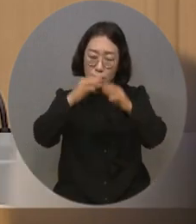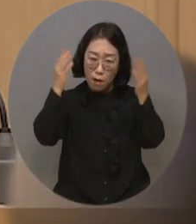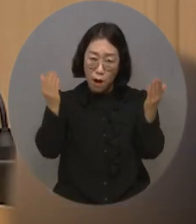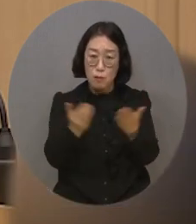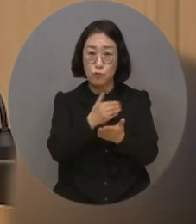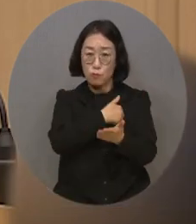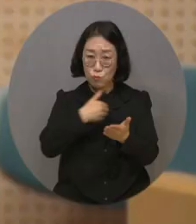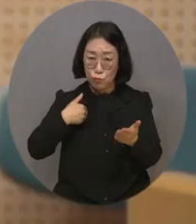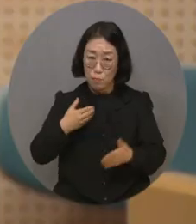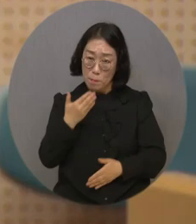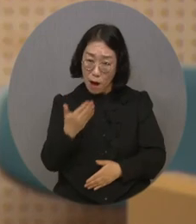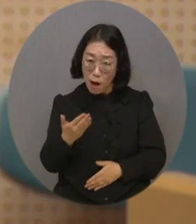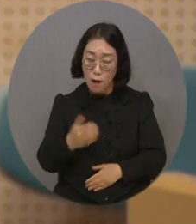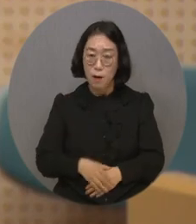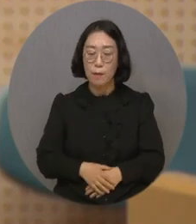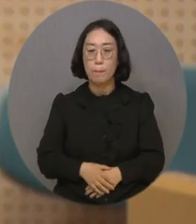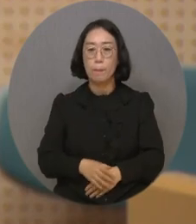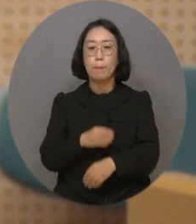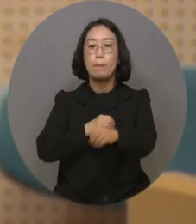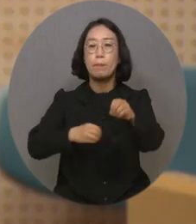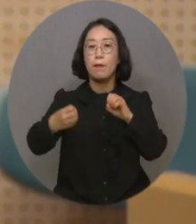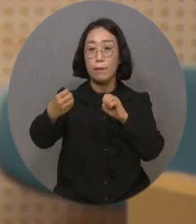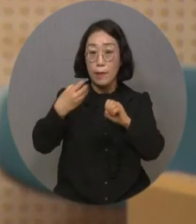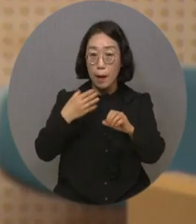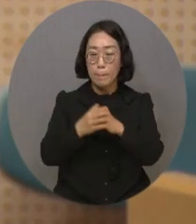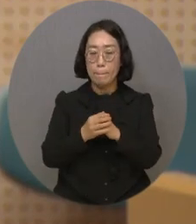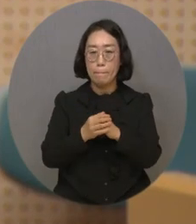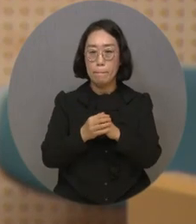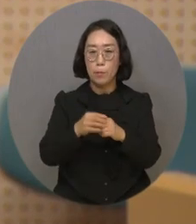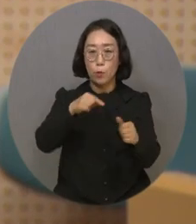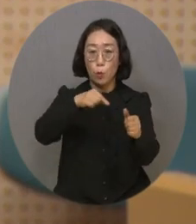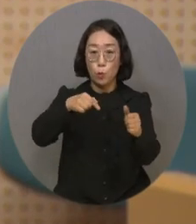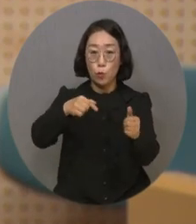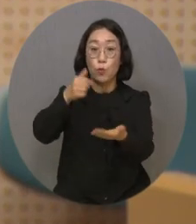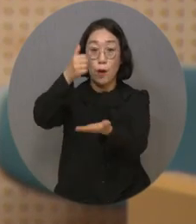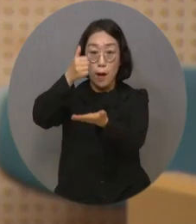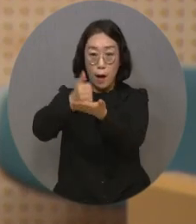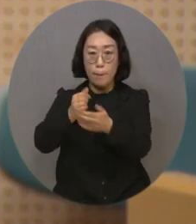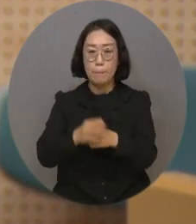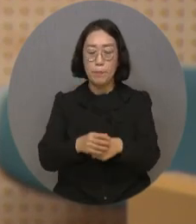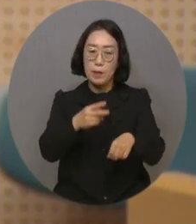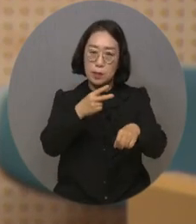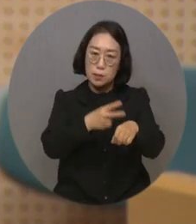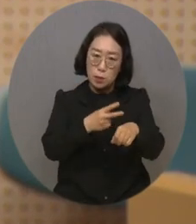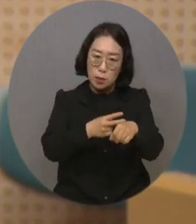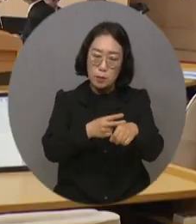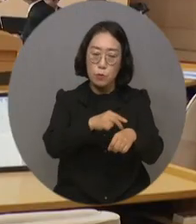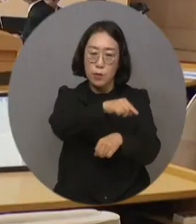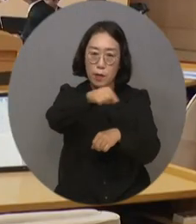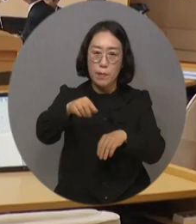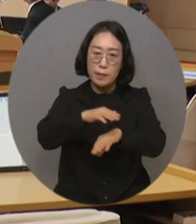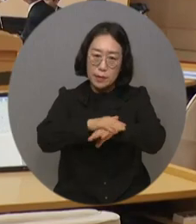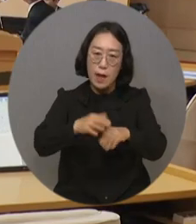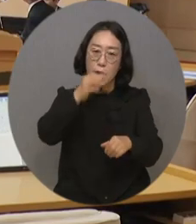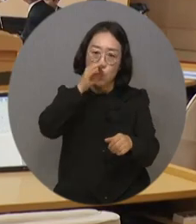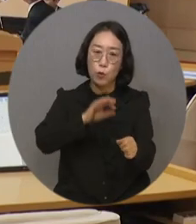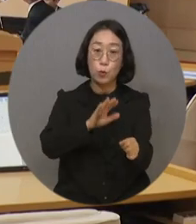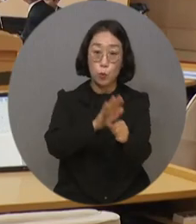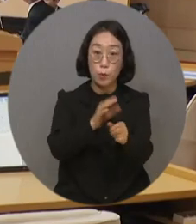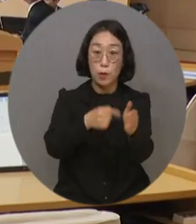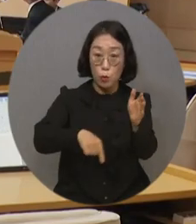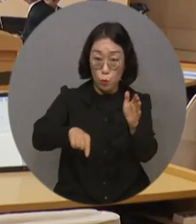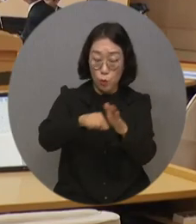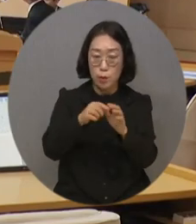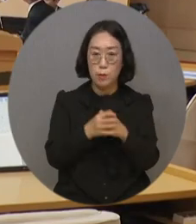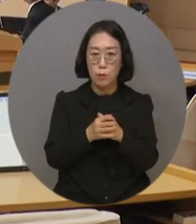충분했었을까요? 이에 김대중 전남도 교육감은 장애인 교원의 업무가 효율적으로 수행되도록 유초등 교육과정을